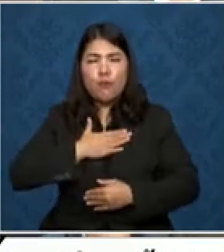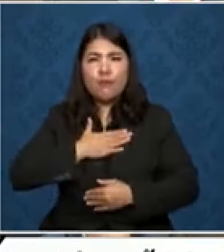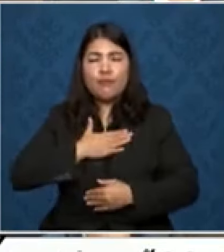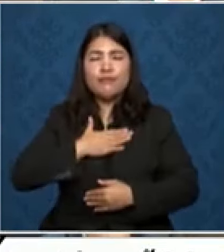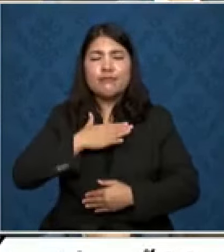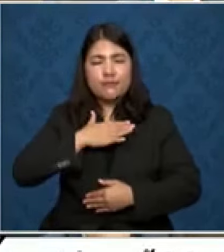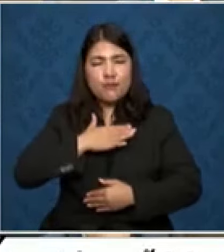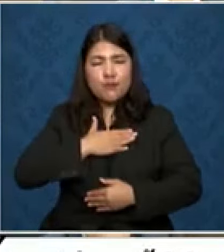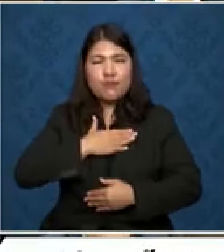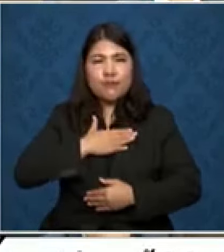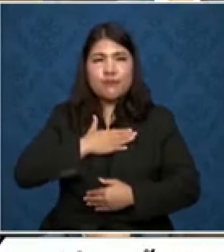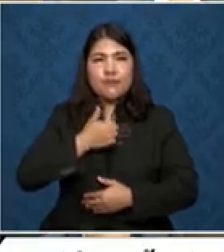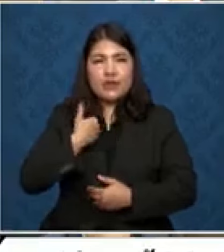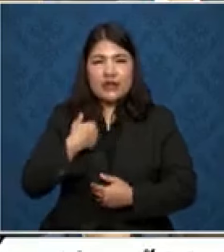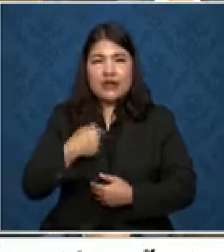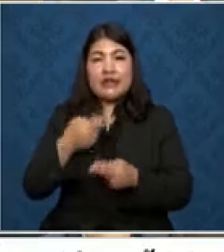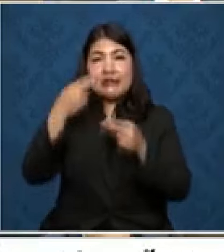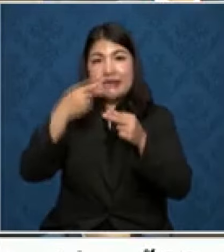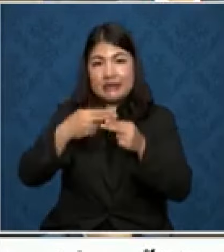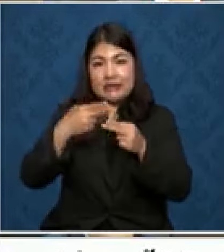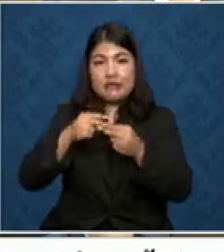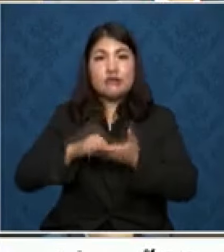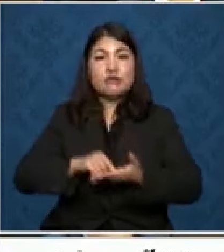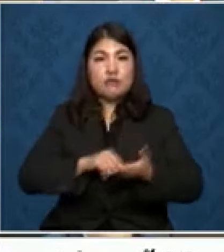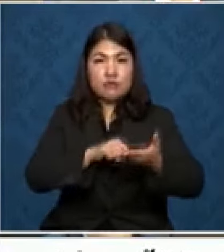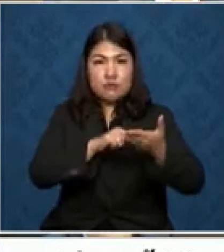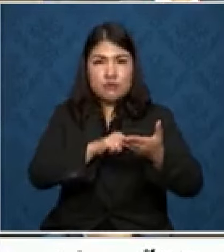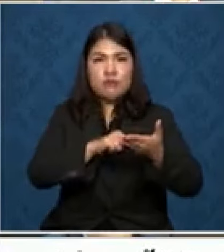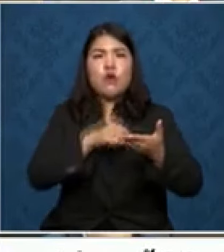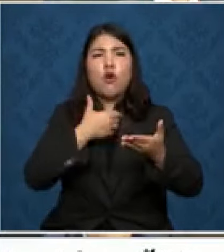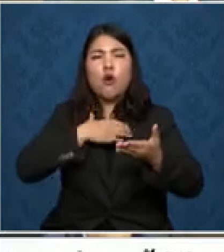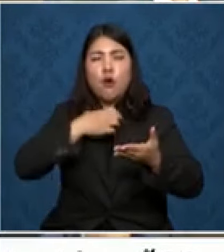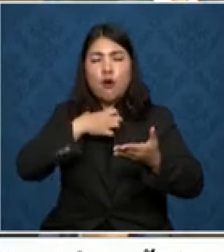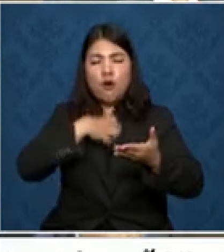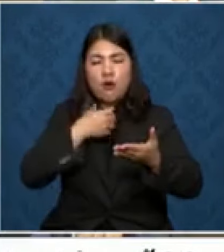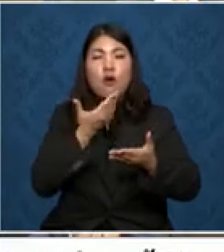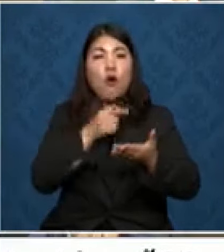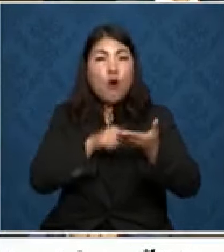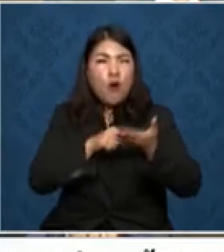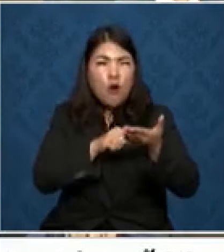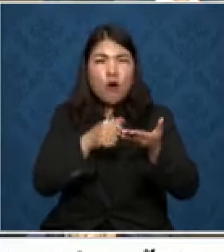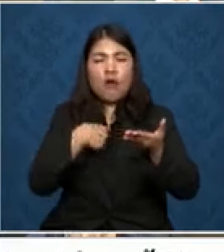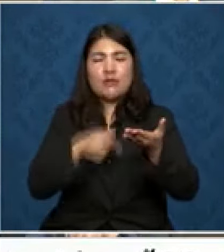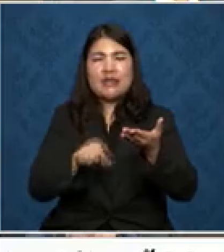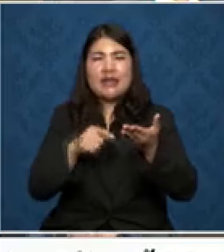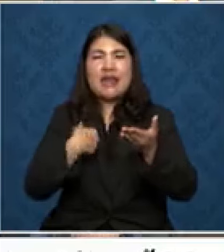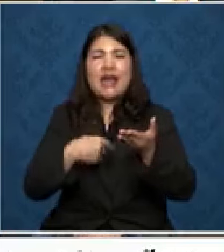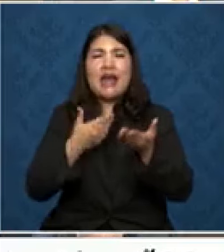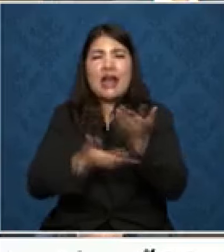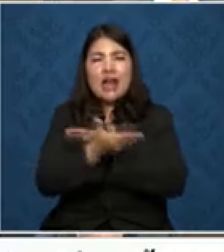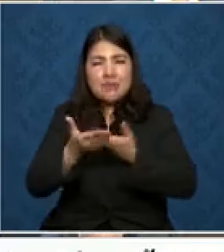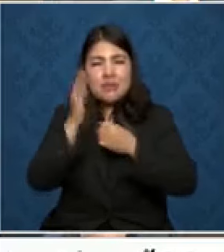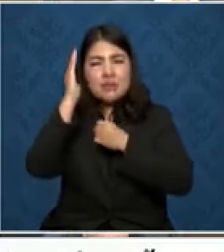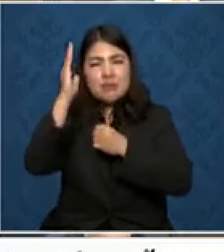ที่ได้ร่วมลงชื่อเสนอยติขอเปิดอภิปรายทั่วไปโดยไม่ลงมติตาม